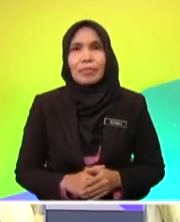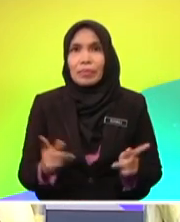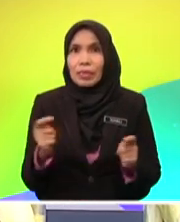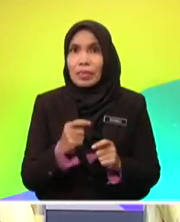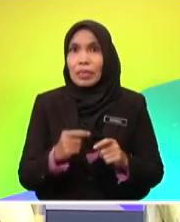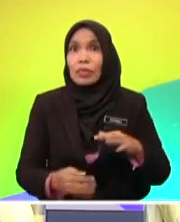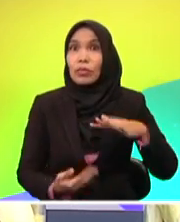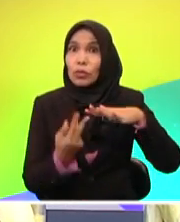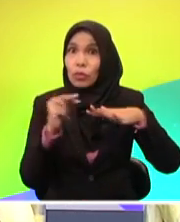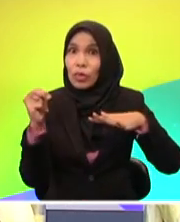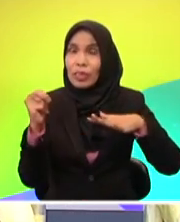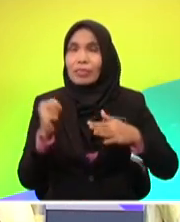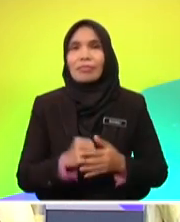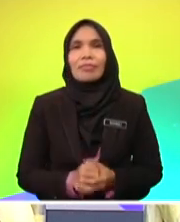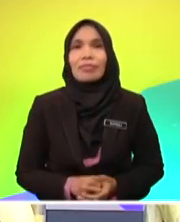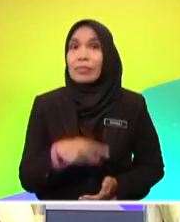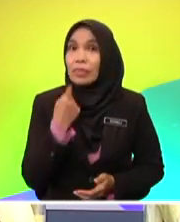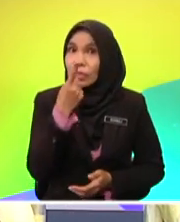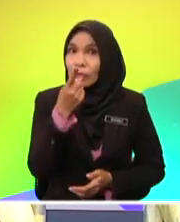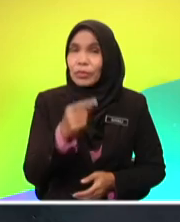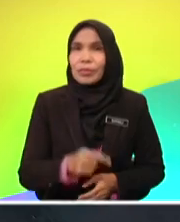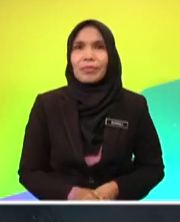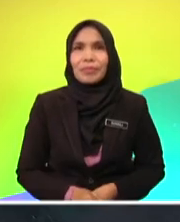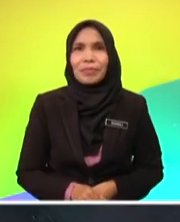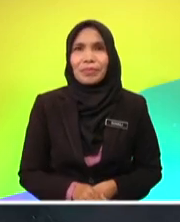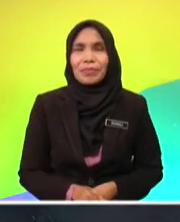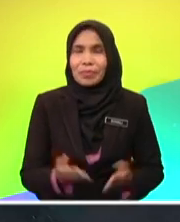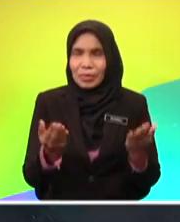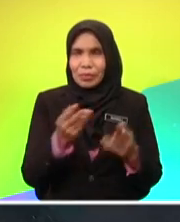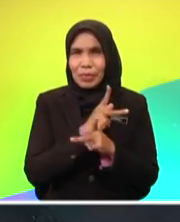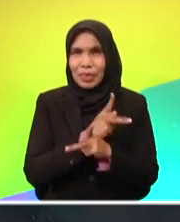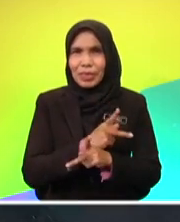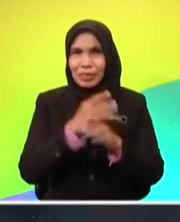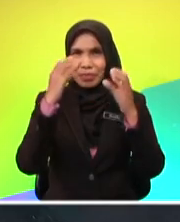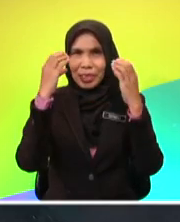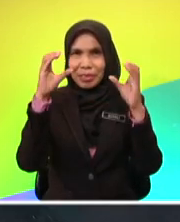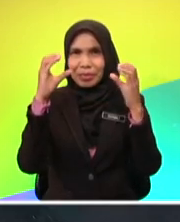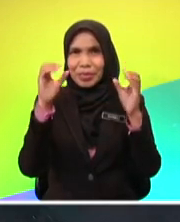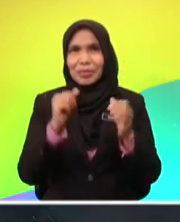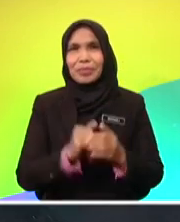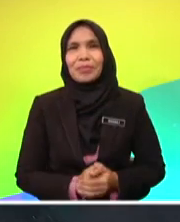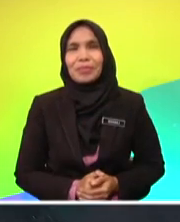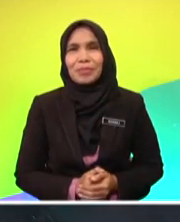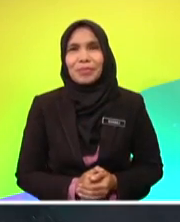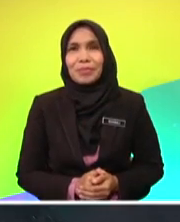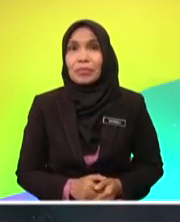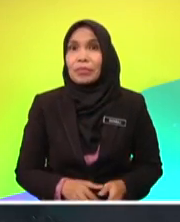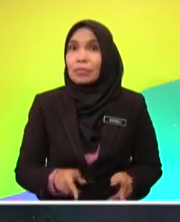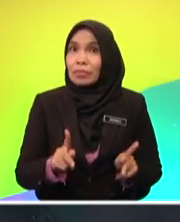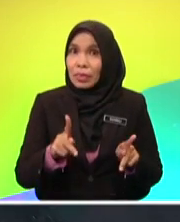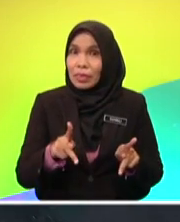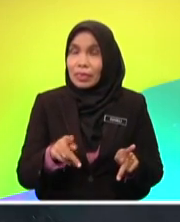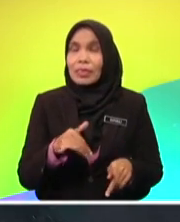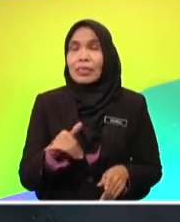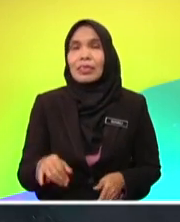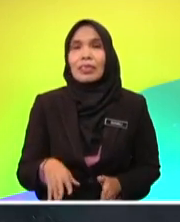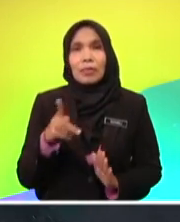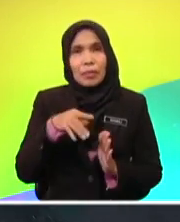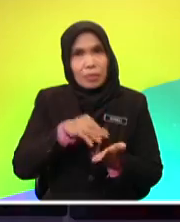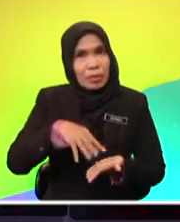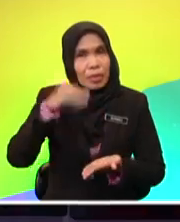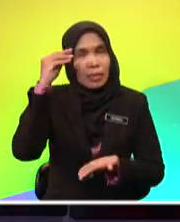tersebut. Okey, itu sahaja Kak Rina. Baik, terima kasih Cikgu Suhaila dan juga Cikgu Syaira. Pastinya pembelajaran hari ini